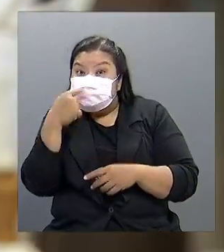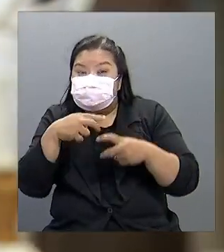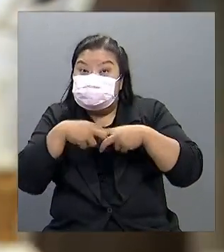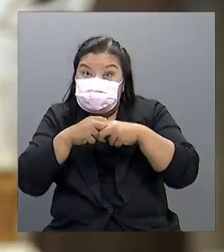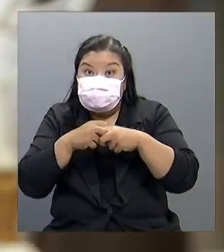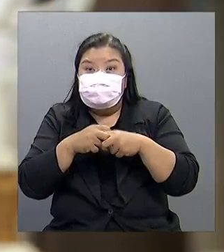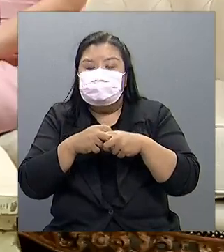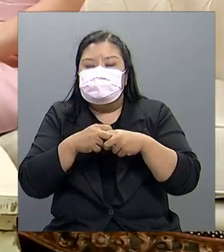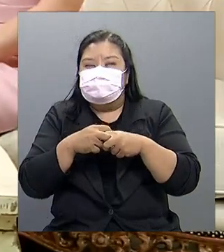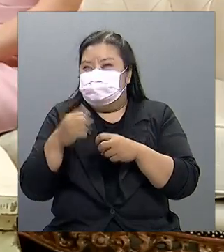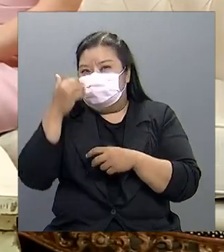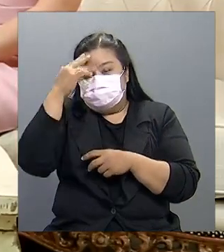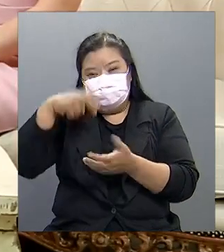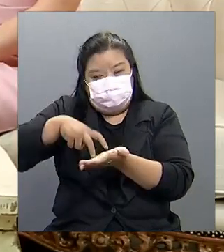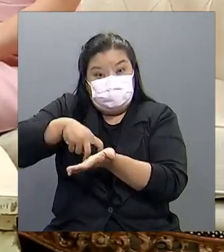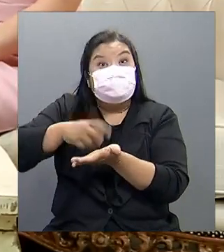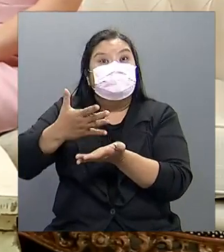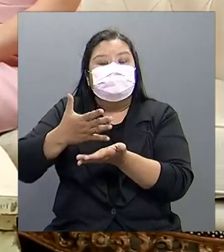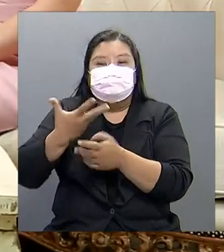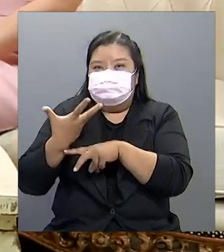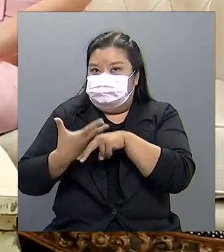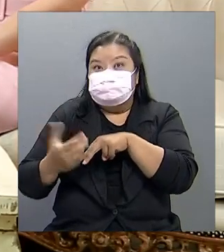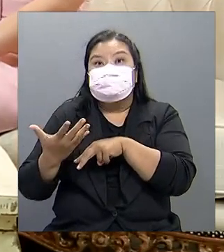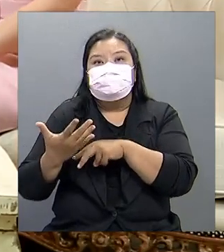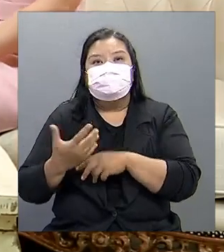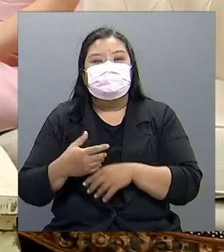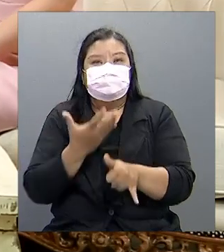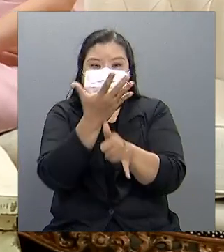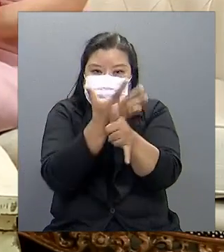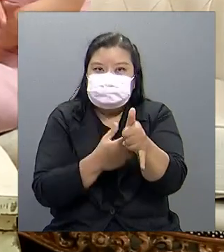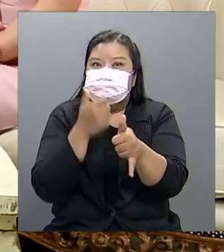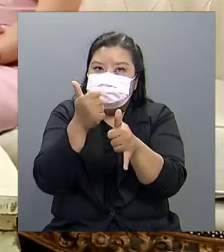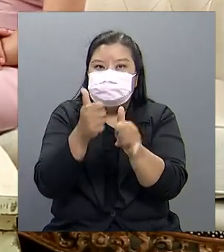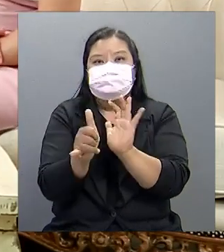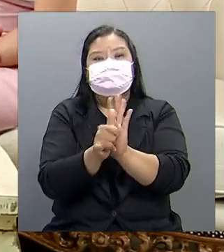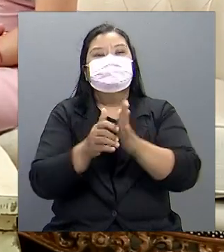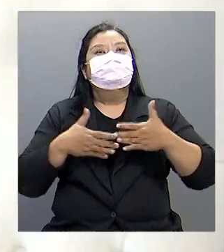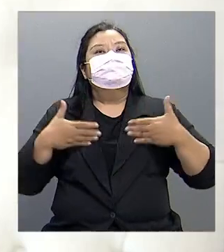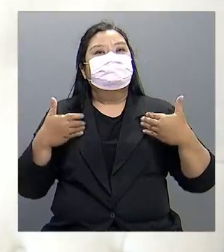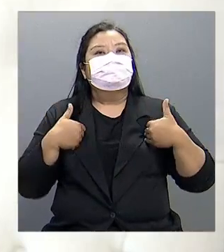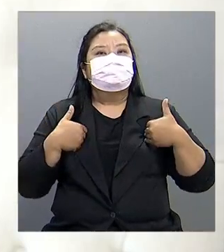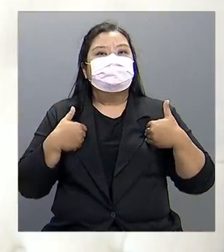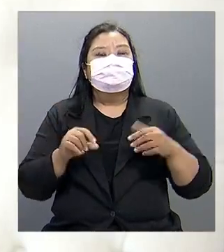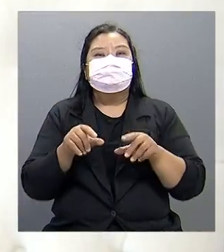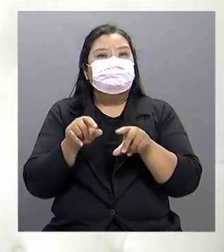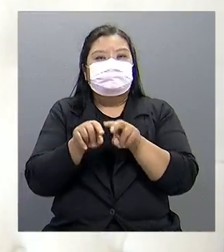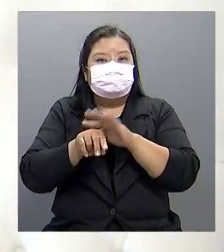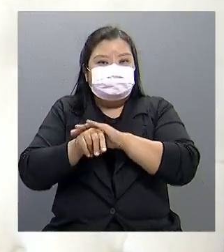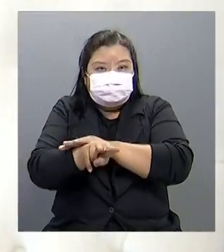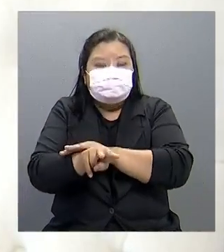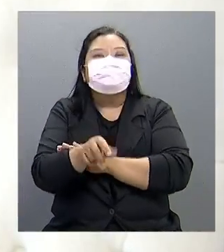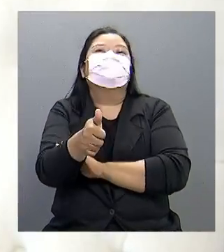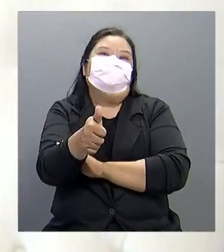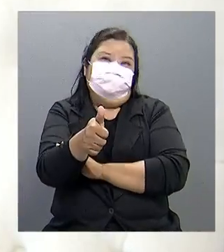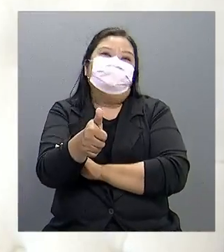ก ็ เหยียดขาไปเลยแบบนี้แล้วก็นั่งหลังตรงด้วย ถูกต้อง สรีระดูดีอีกต่างหาก ใช่ไหมฮะ ช่วยได้ลดได้ อาการมันก็จะดีขึ้นแล้วก็สำหรับคน